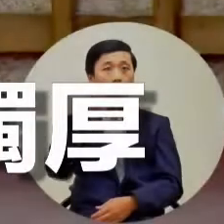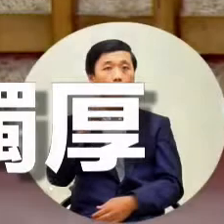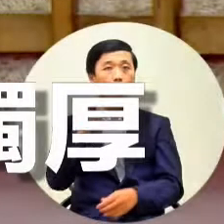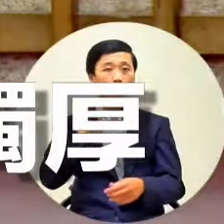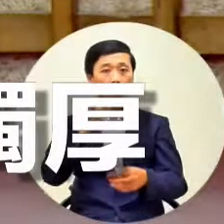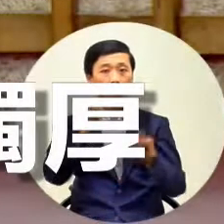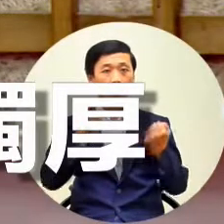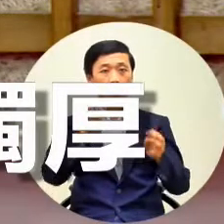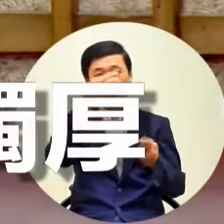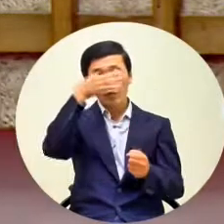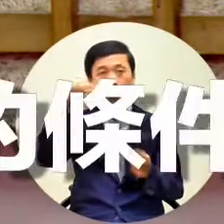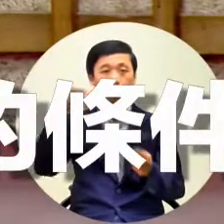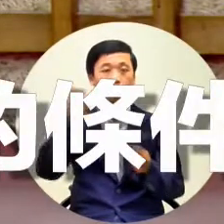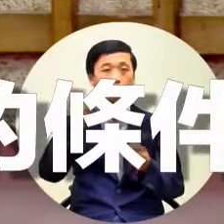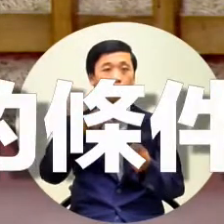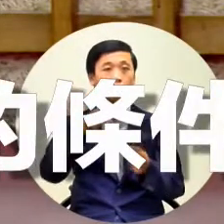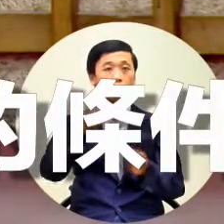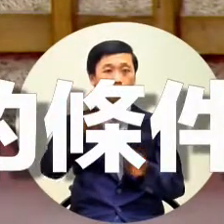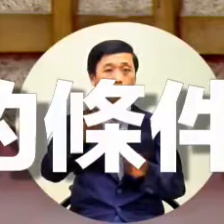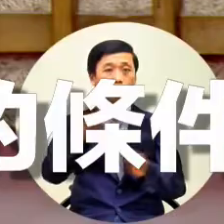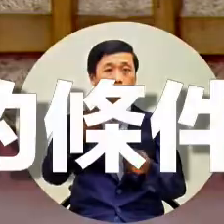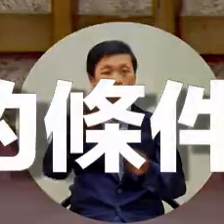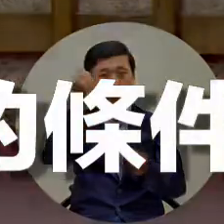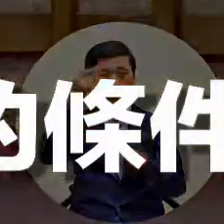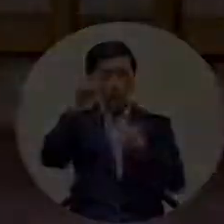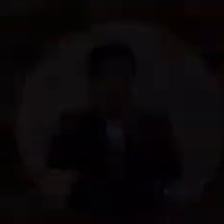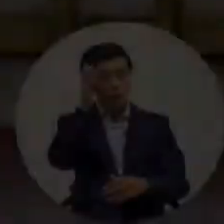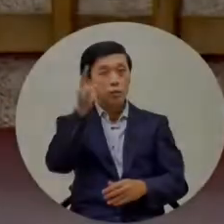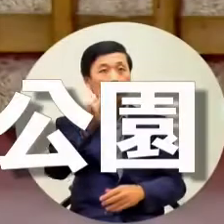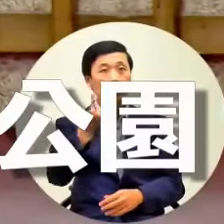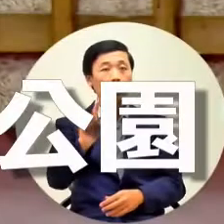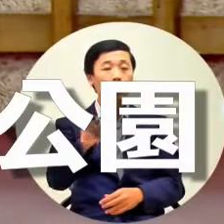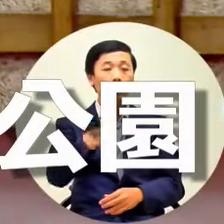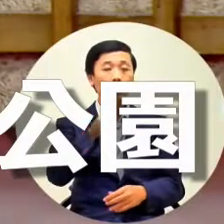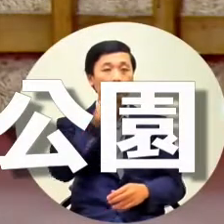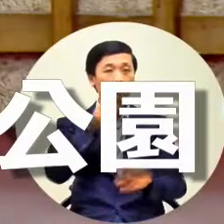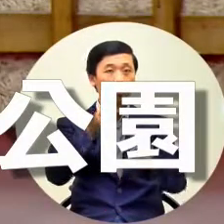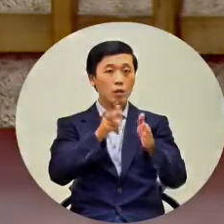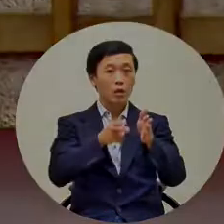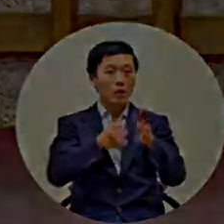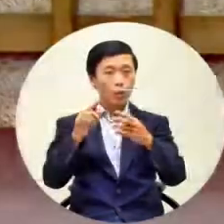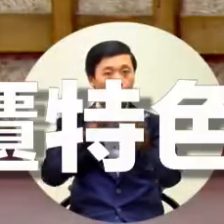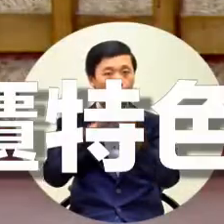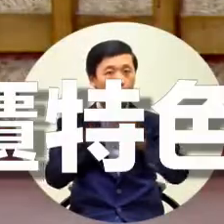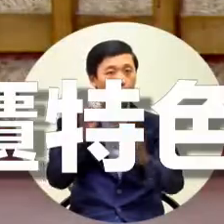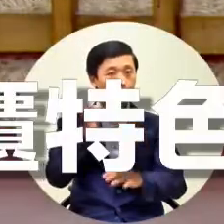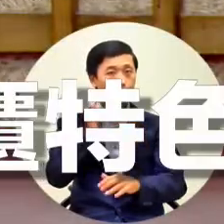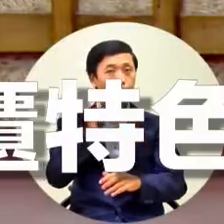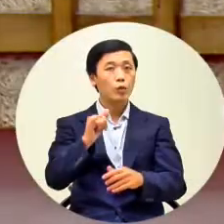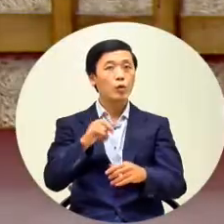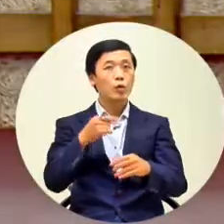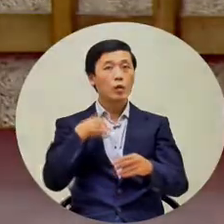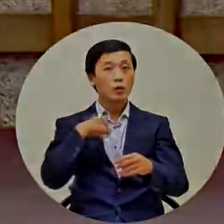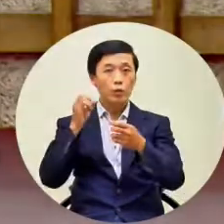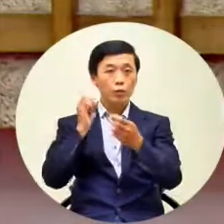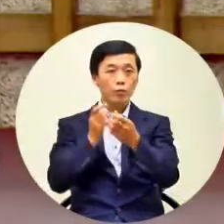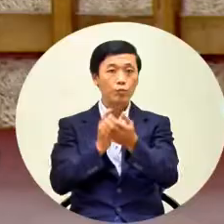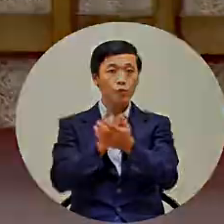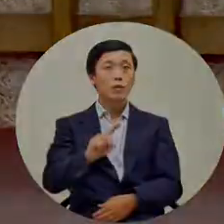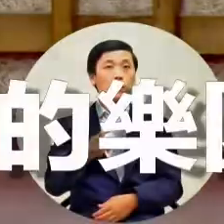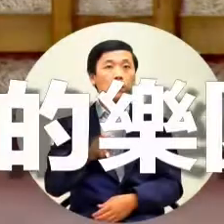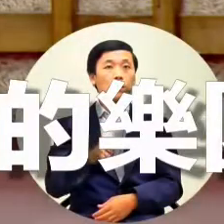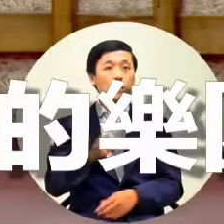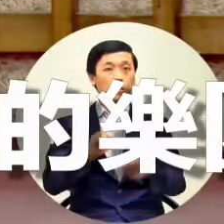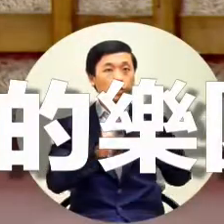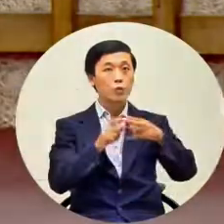凤山有得天独厚历史、人文、地理的条件，铁道主题的特色公园，港口运输货柜特色、军事特